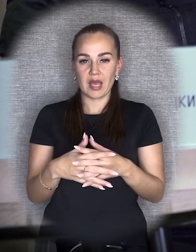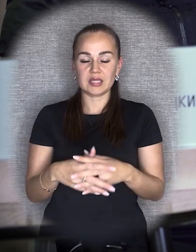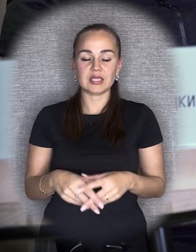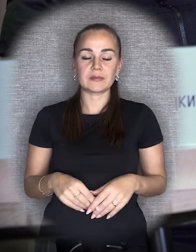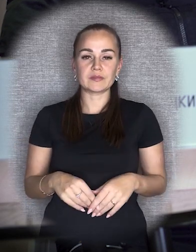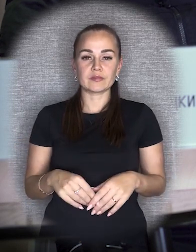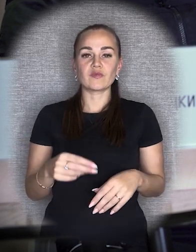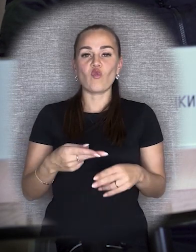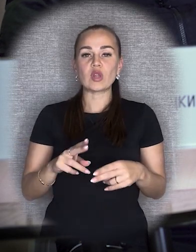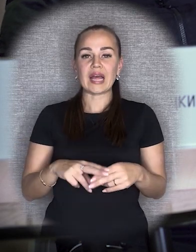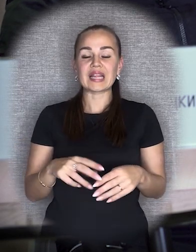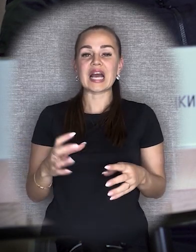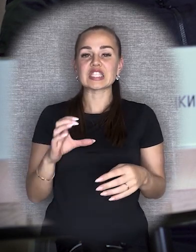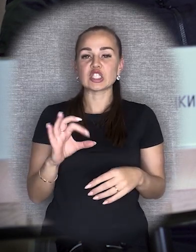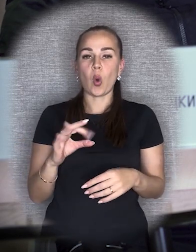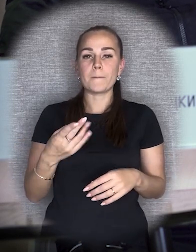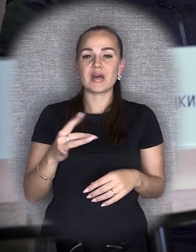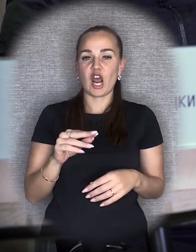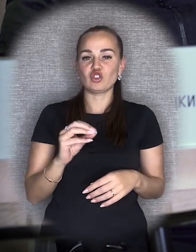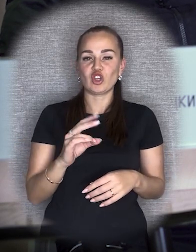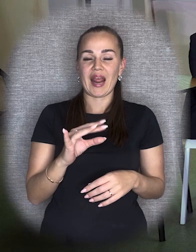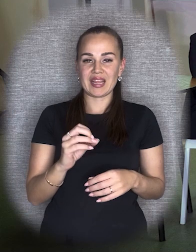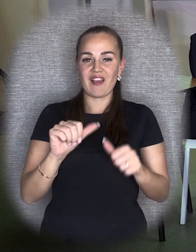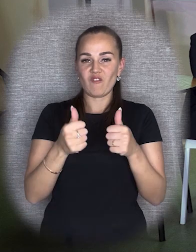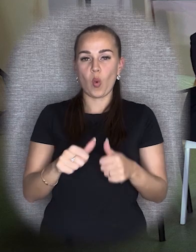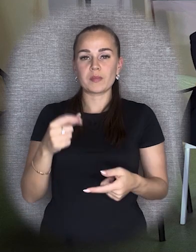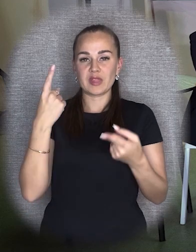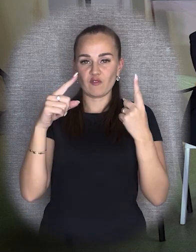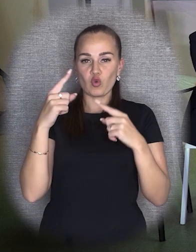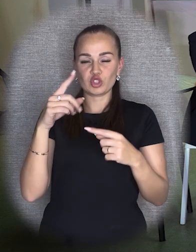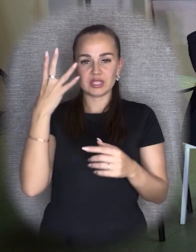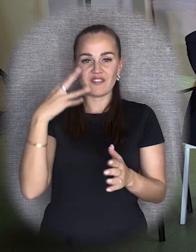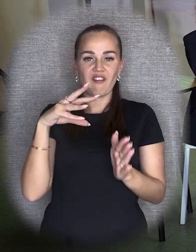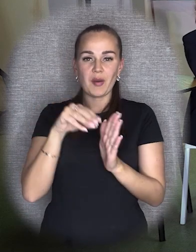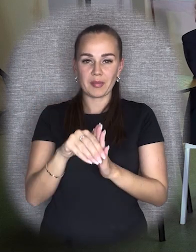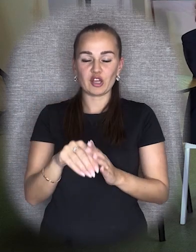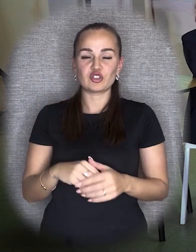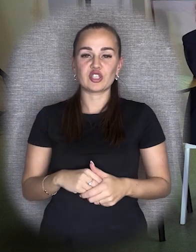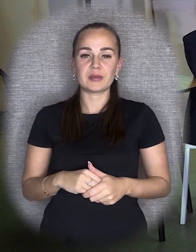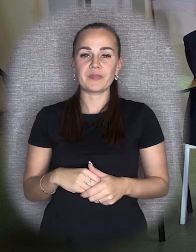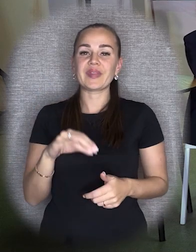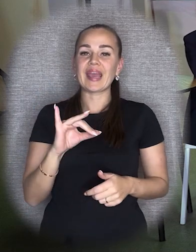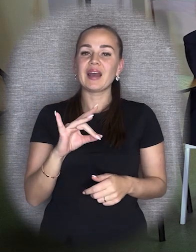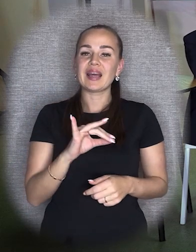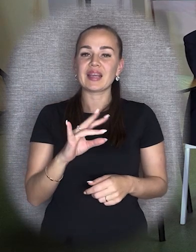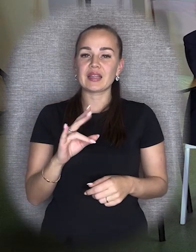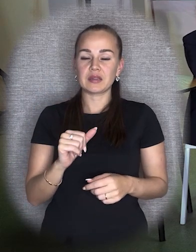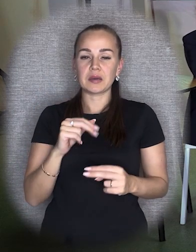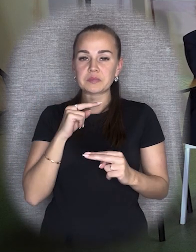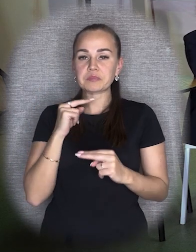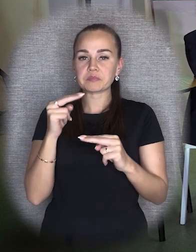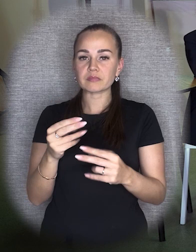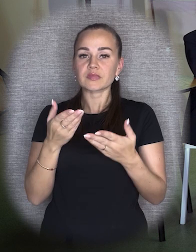сопряжение форм творческого воплощения. Спасибо. Ирина, я хочу обратиться с вопросом к